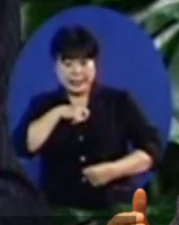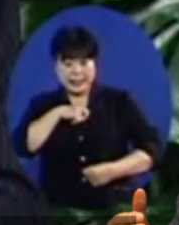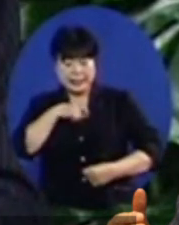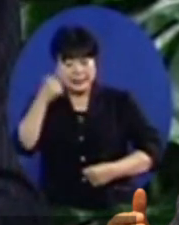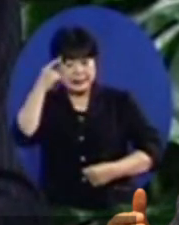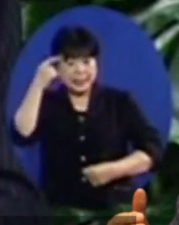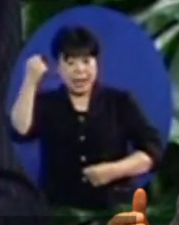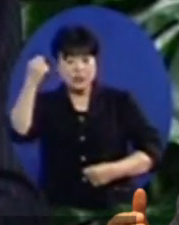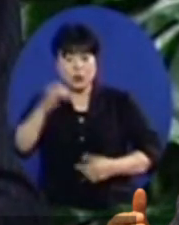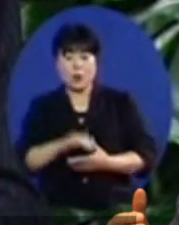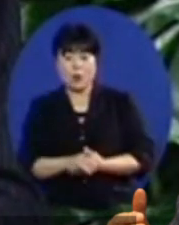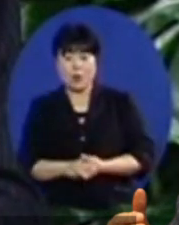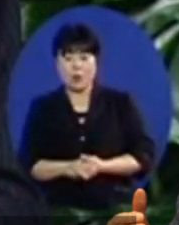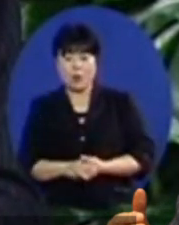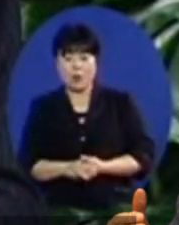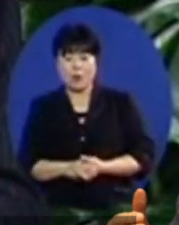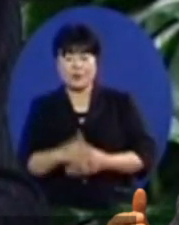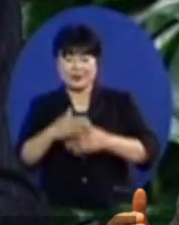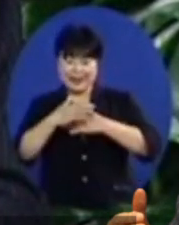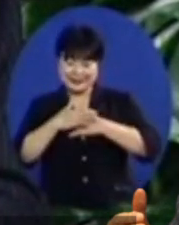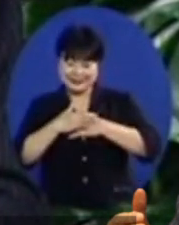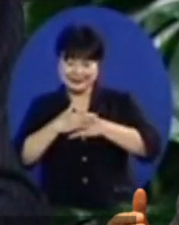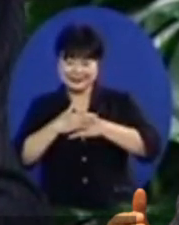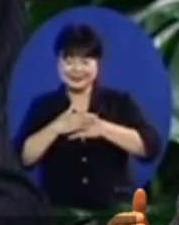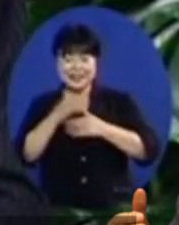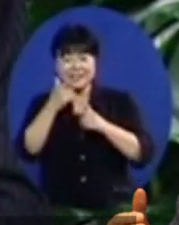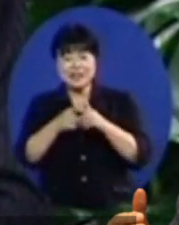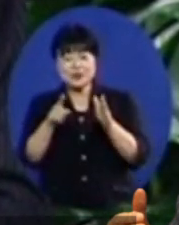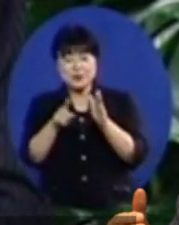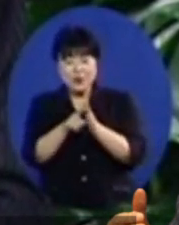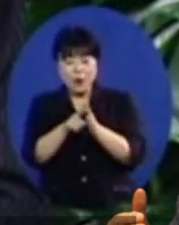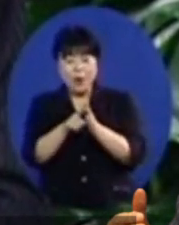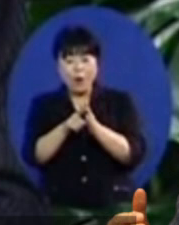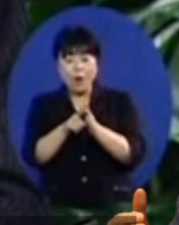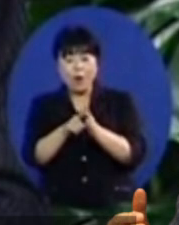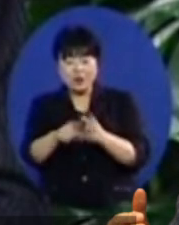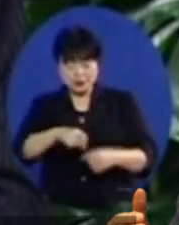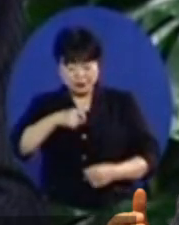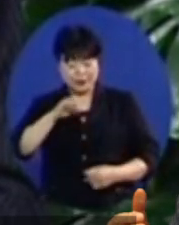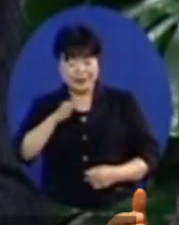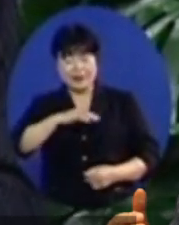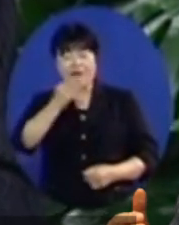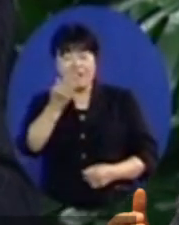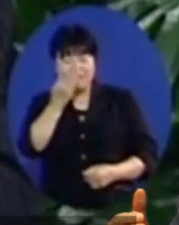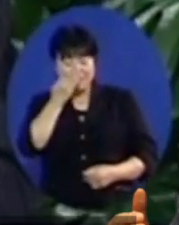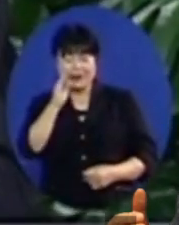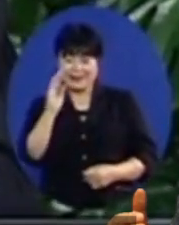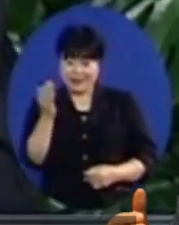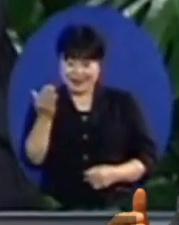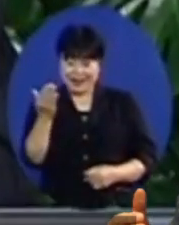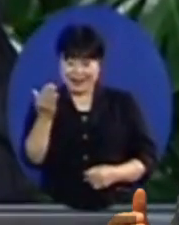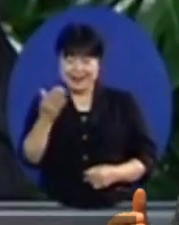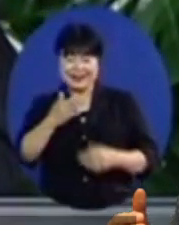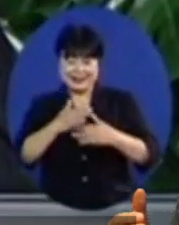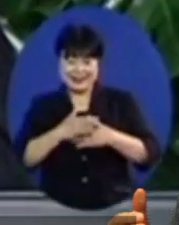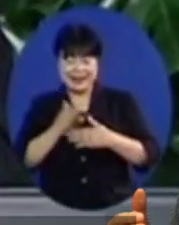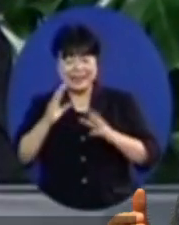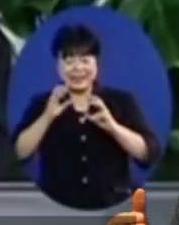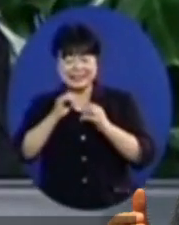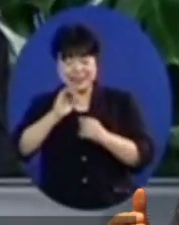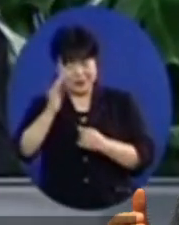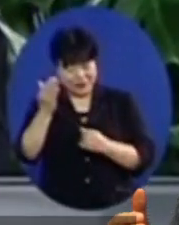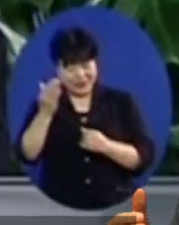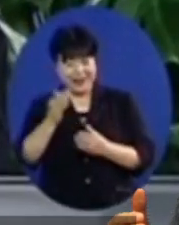의식을 가지고 나는 예수의 보혈로 의인이다, 거룩한 사람이다, 나는 천국